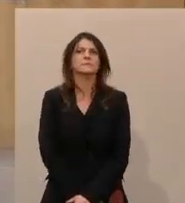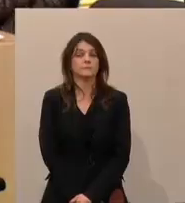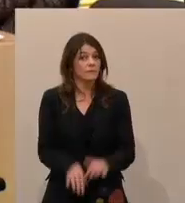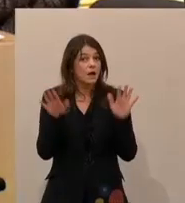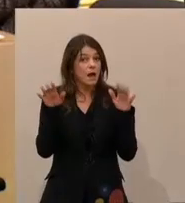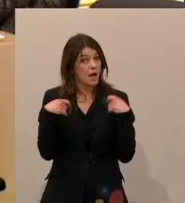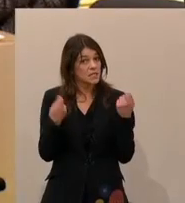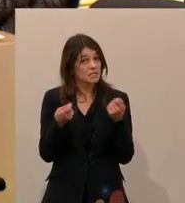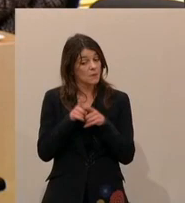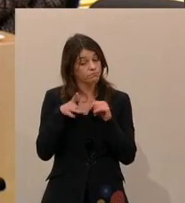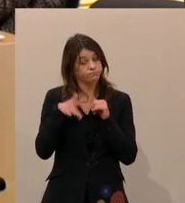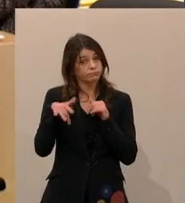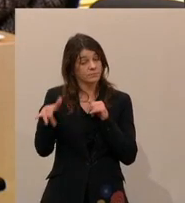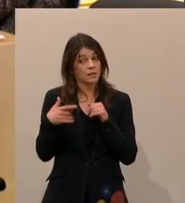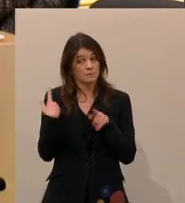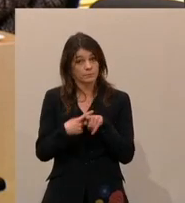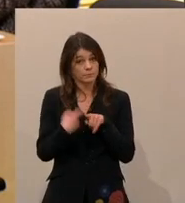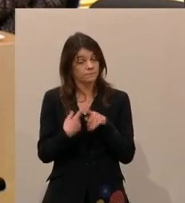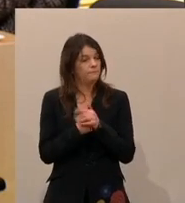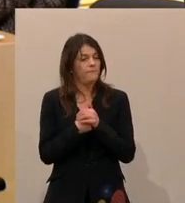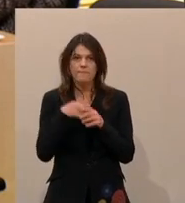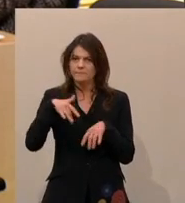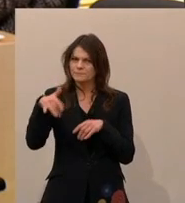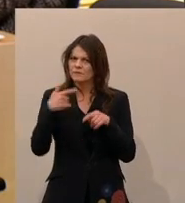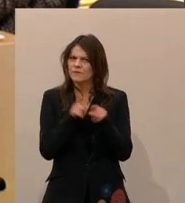es gibt auch das eine oder andere